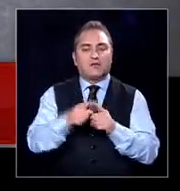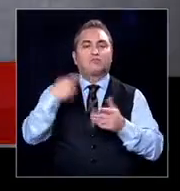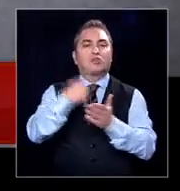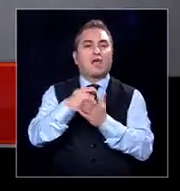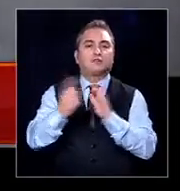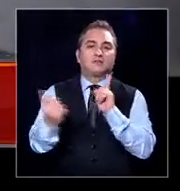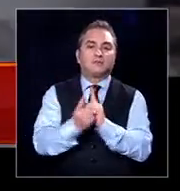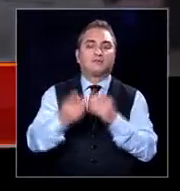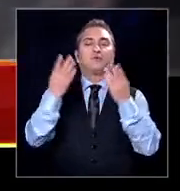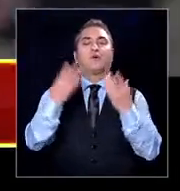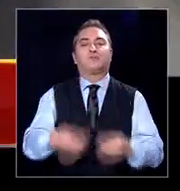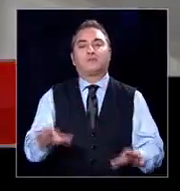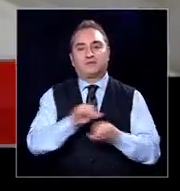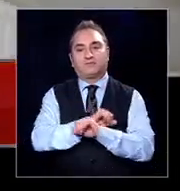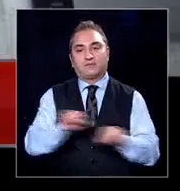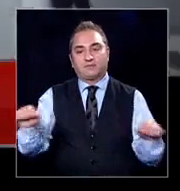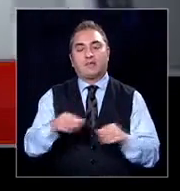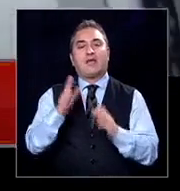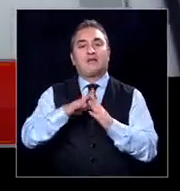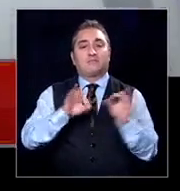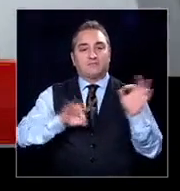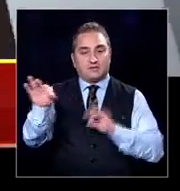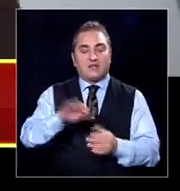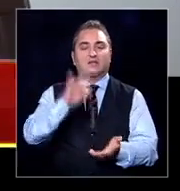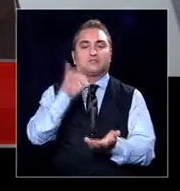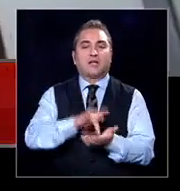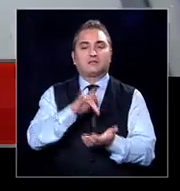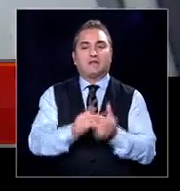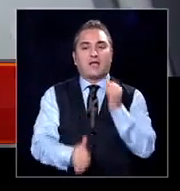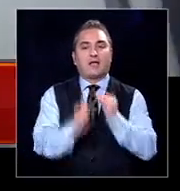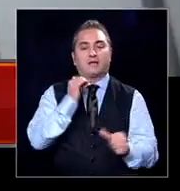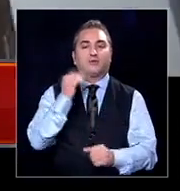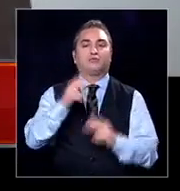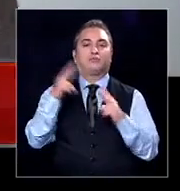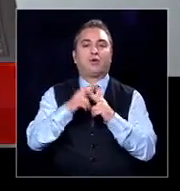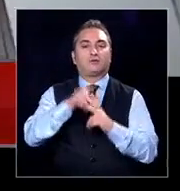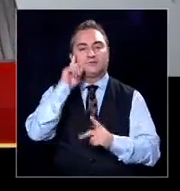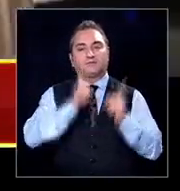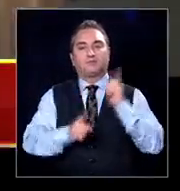önlem onlara ceza olarak döndü. Başla kapıyı!